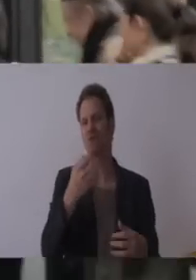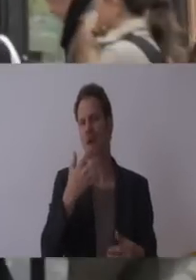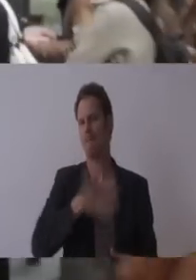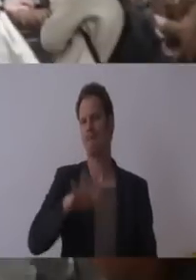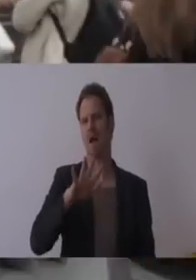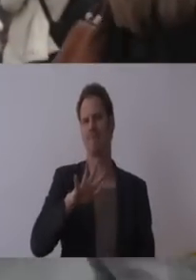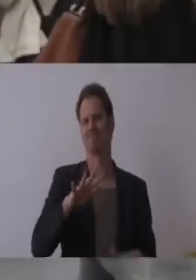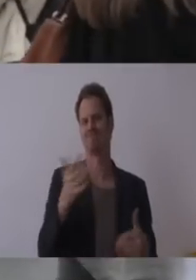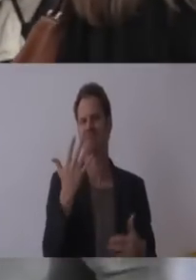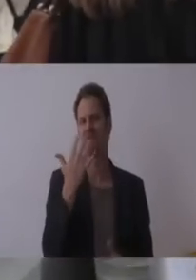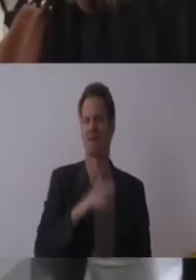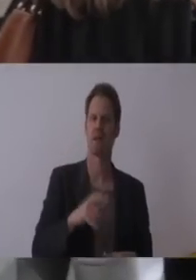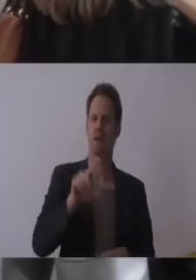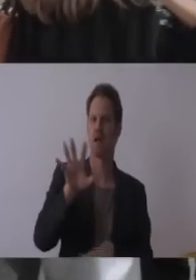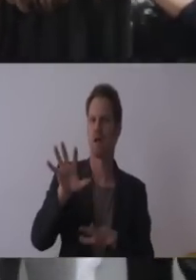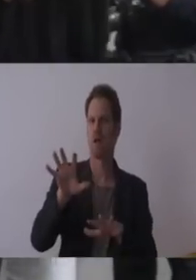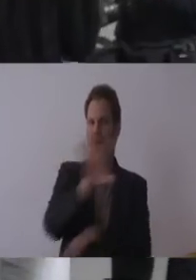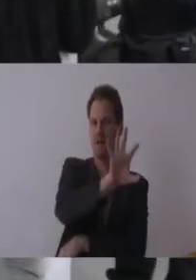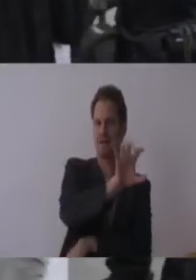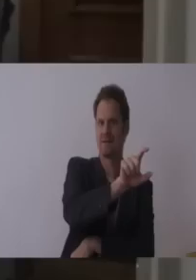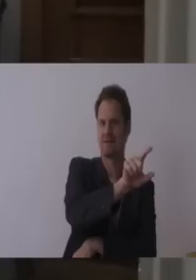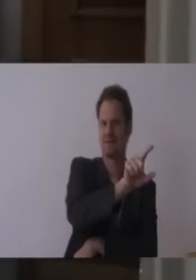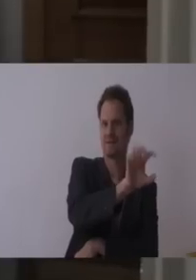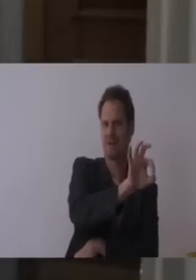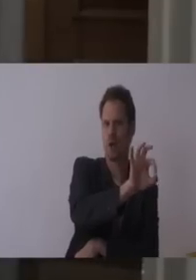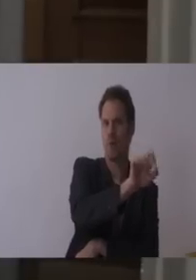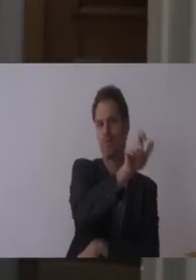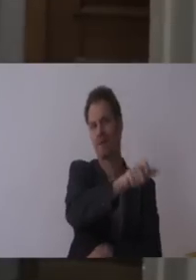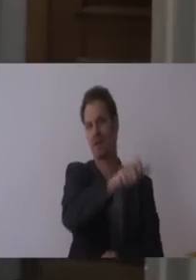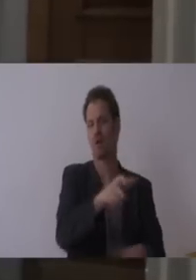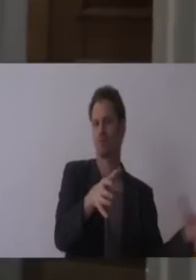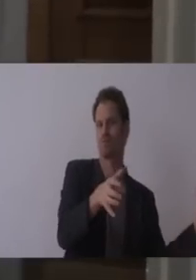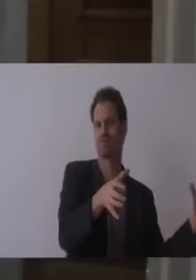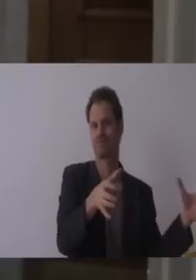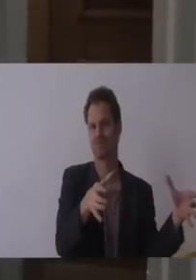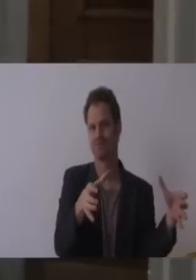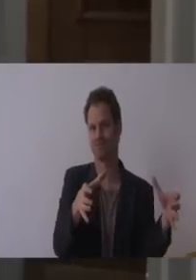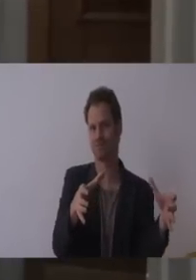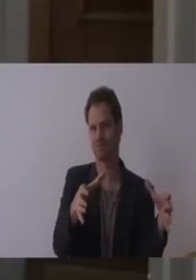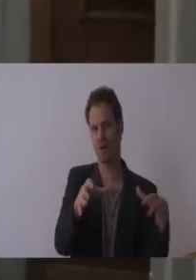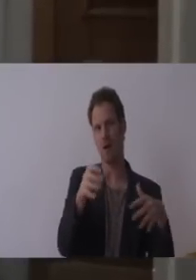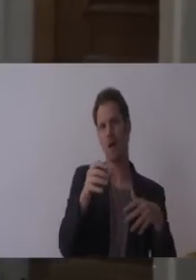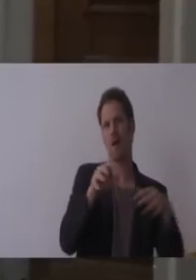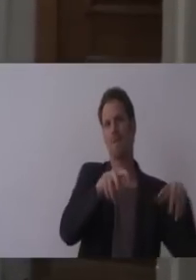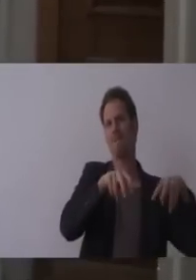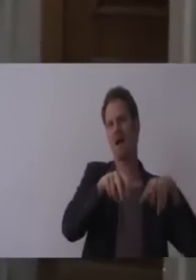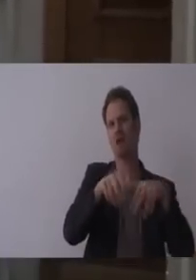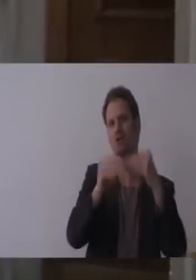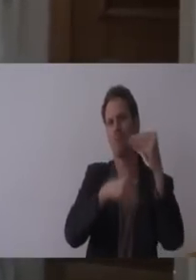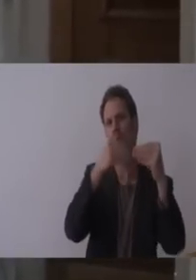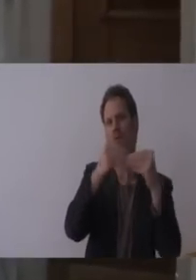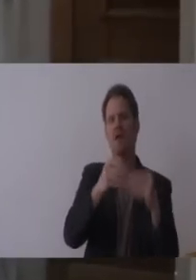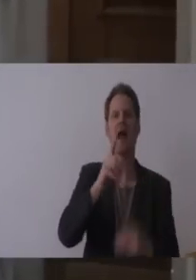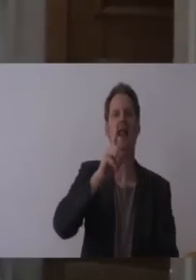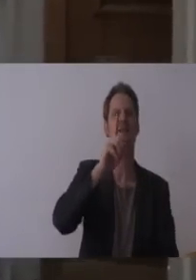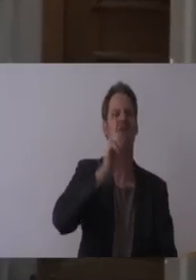fêter. Paris, 24 avril 2015, une cinquantaine de sympathisants se réunit à l'initiative de l'association La Marche Mondiale des Femmes.